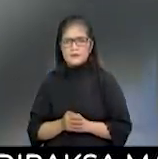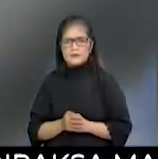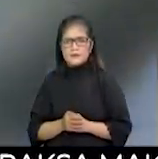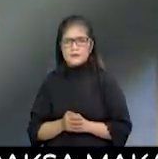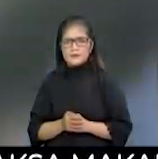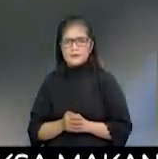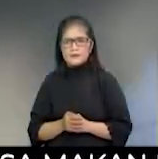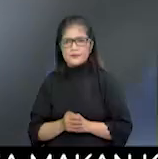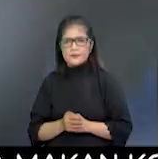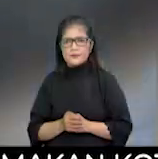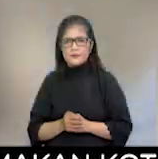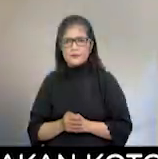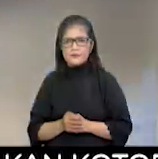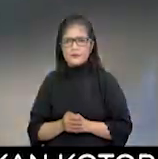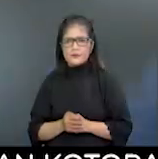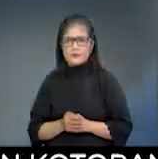Astaga.